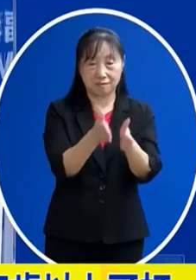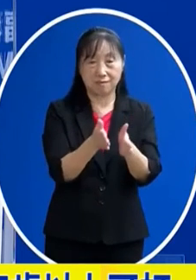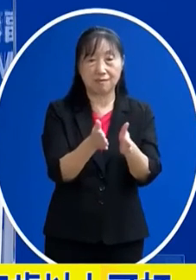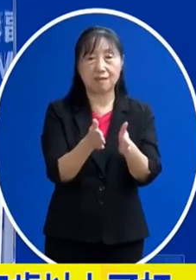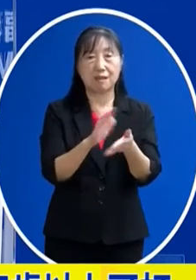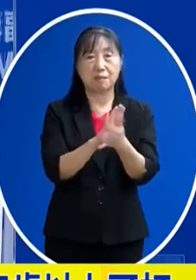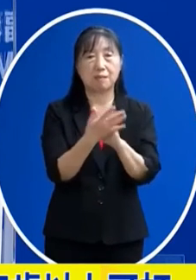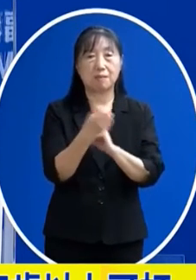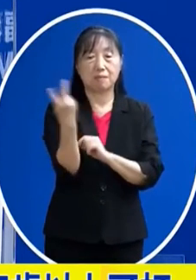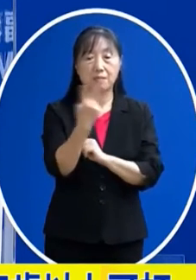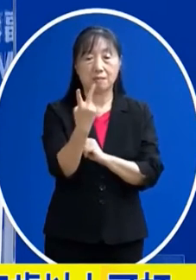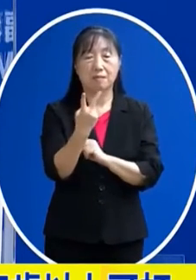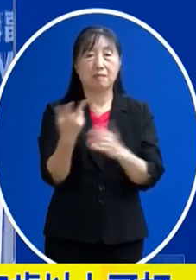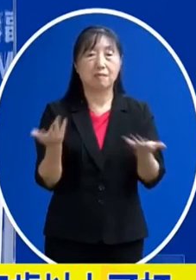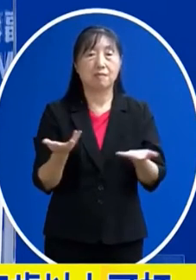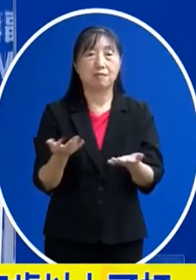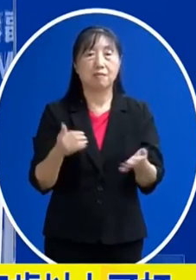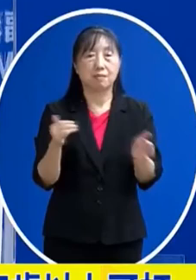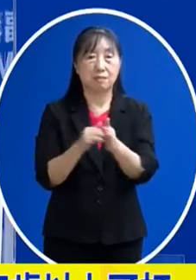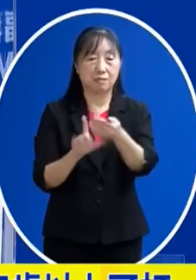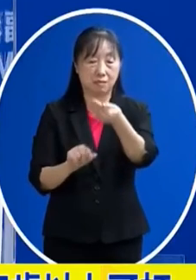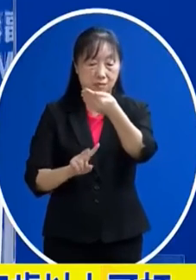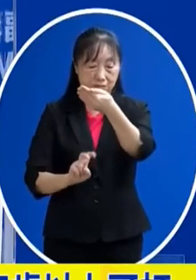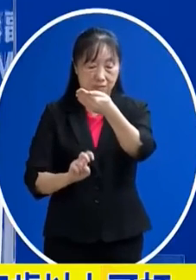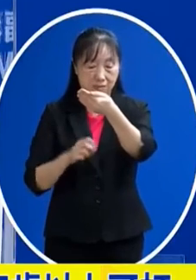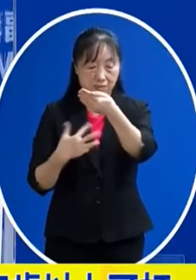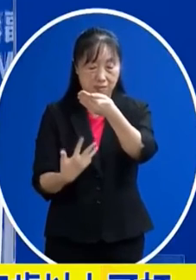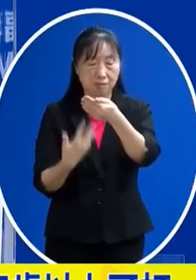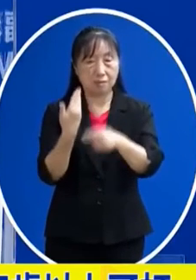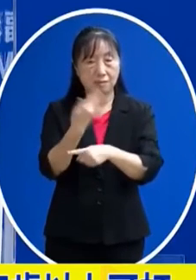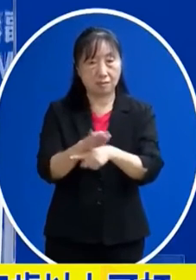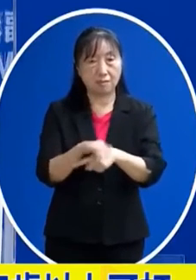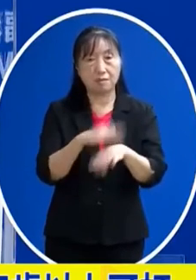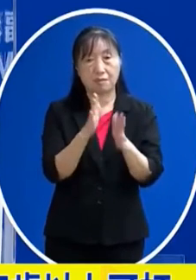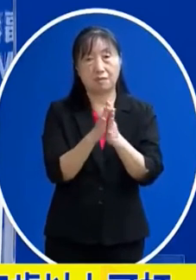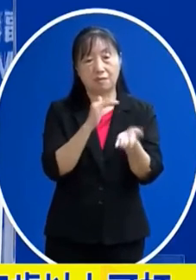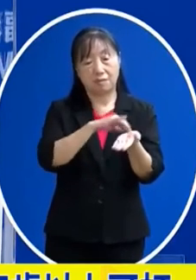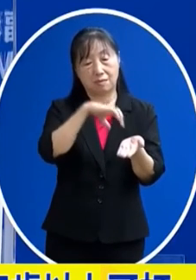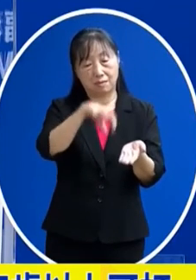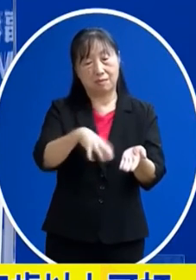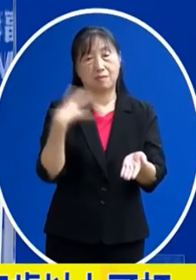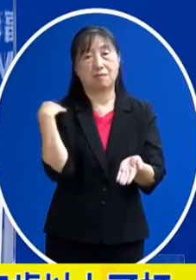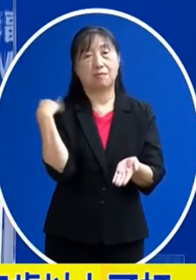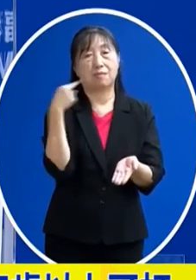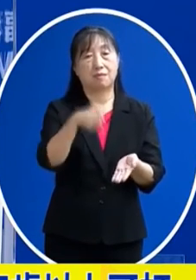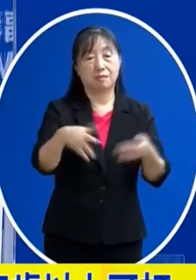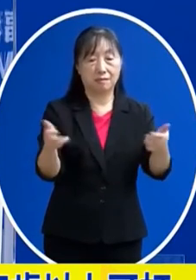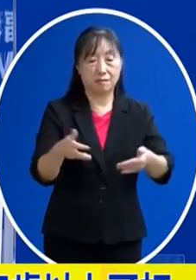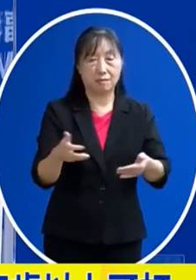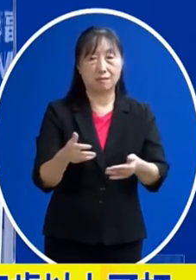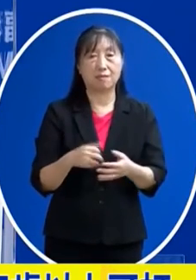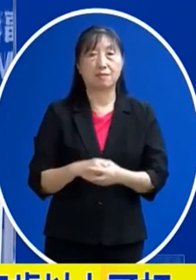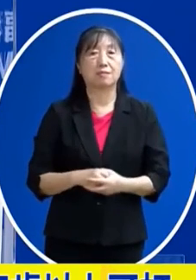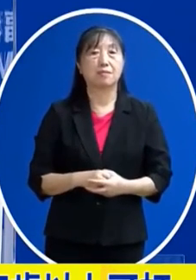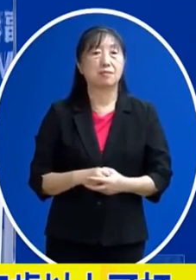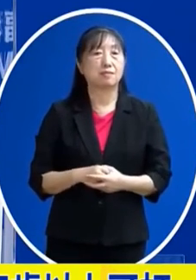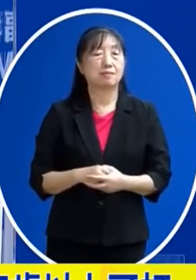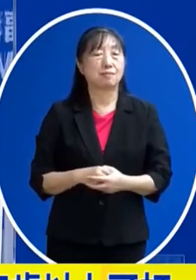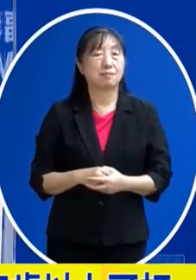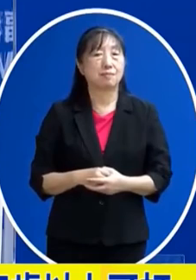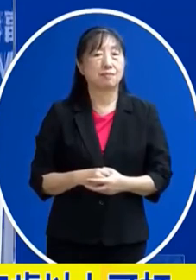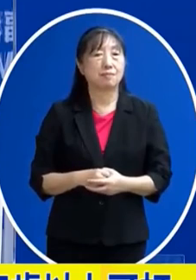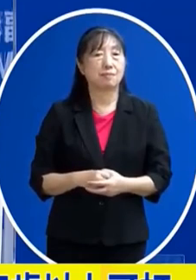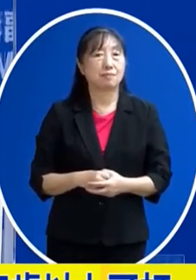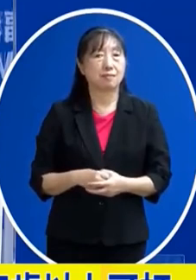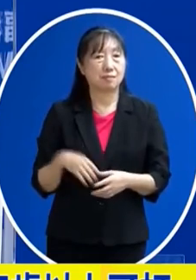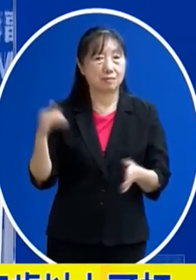问题。那事实上一直到他9月28号过世，一直都还是住院 在处理这两方面的一个问题。